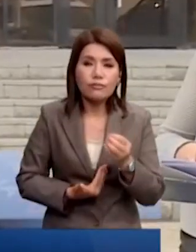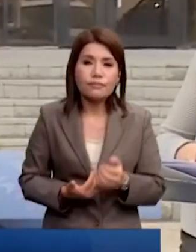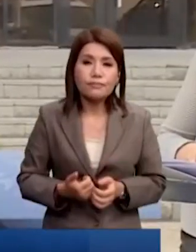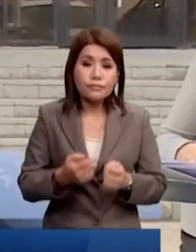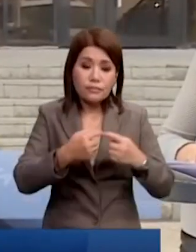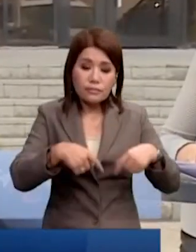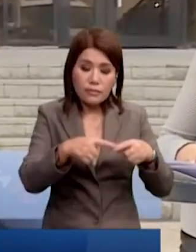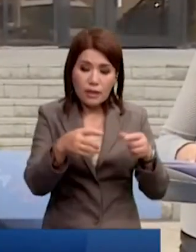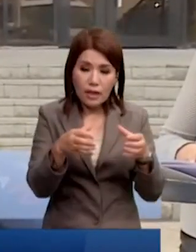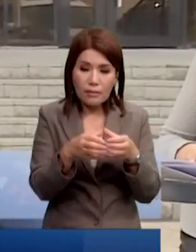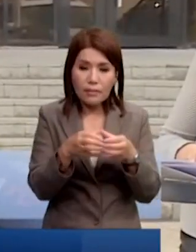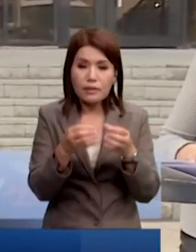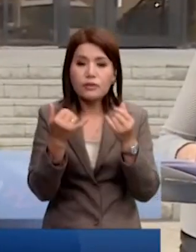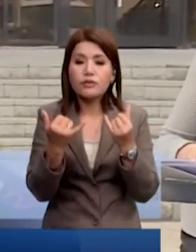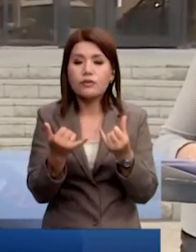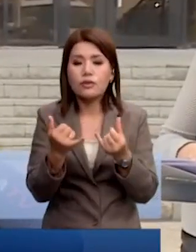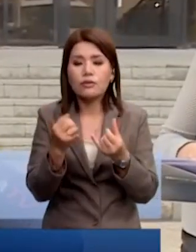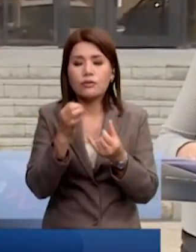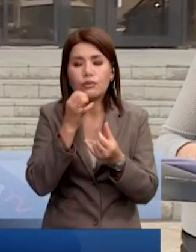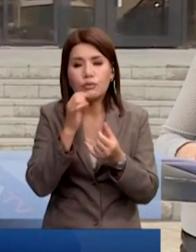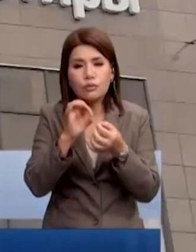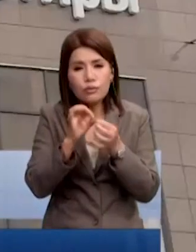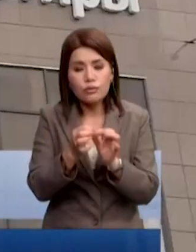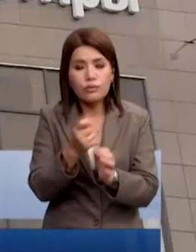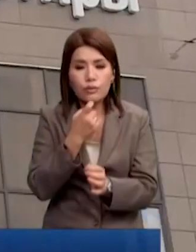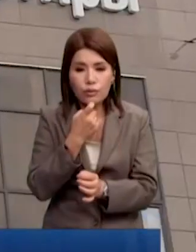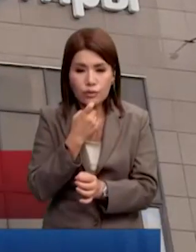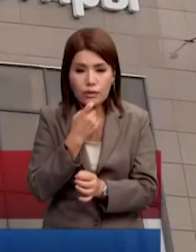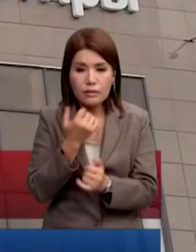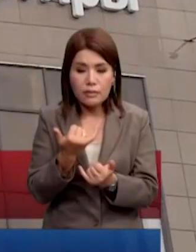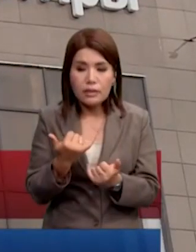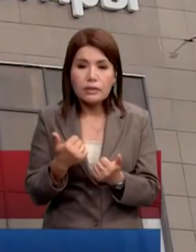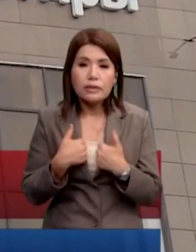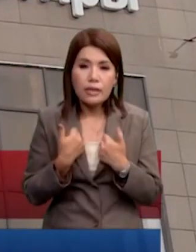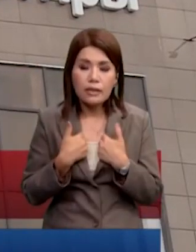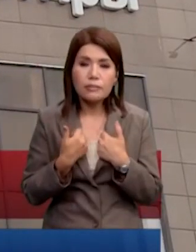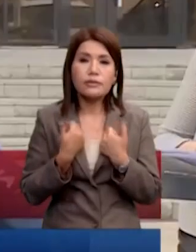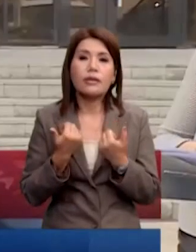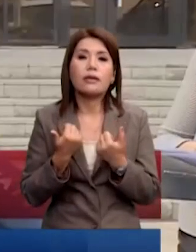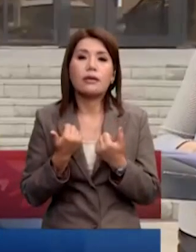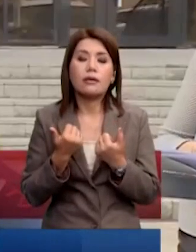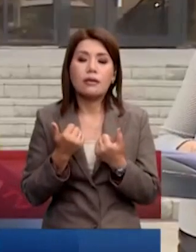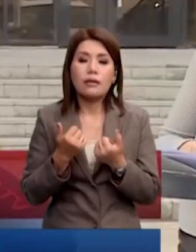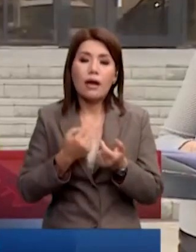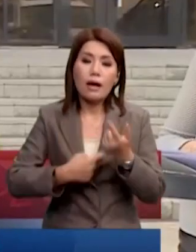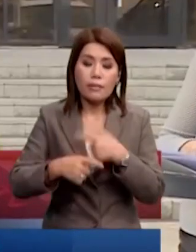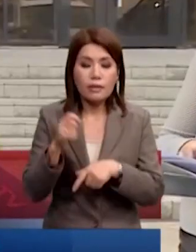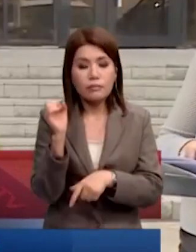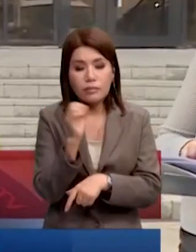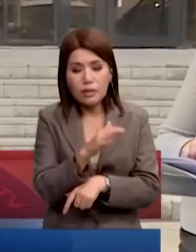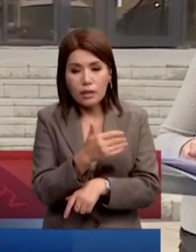компании на сегодняшний день сложное. И были сложными. Мы пытаемся сегодня и производить и возвраты,